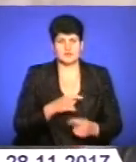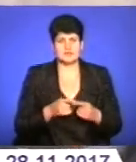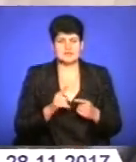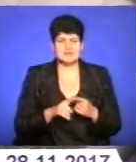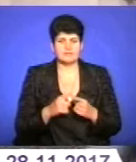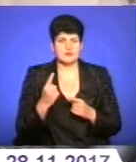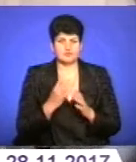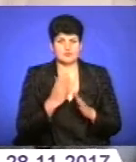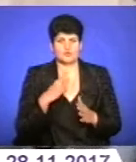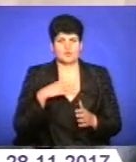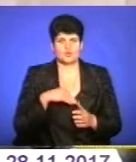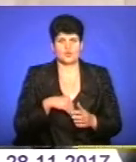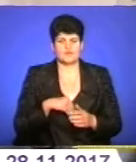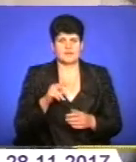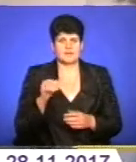духовний піст.